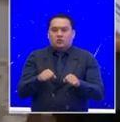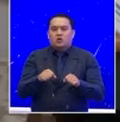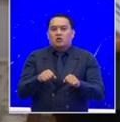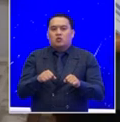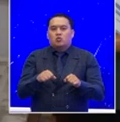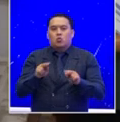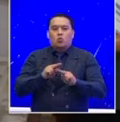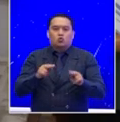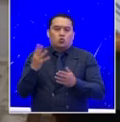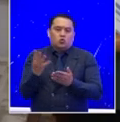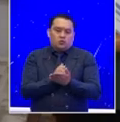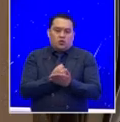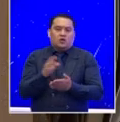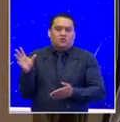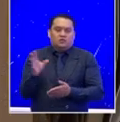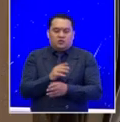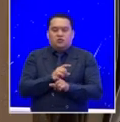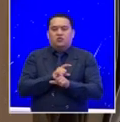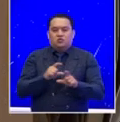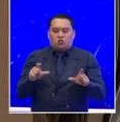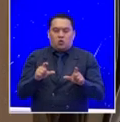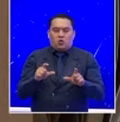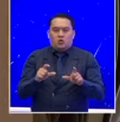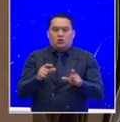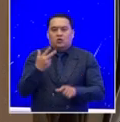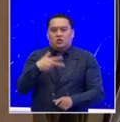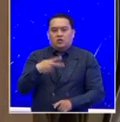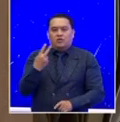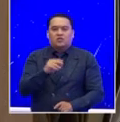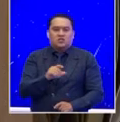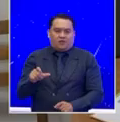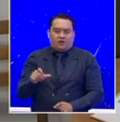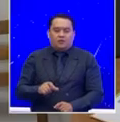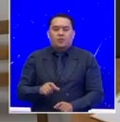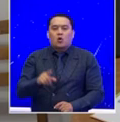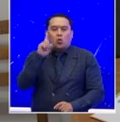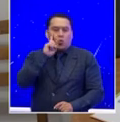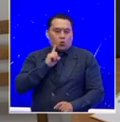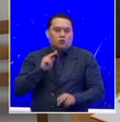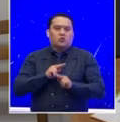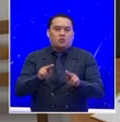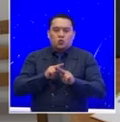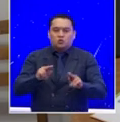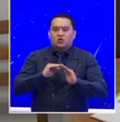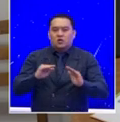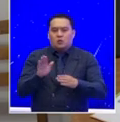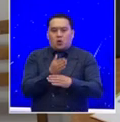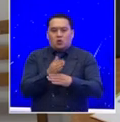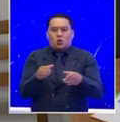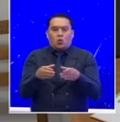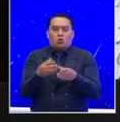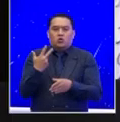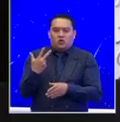день учитель успевает охватить всех своих подопечных, а их у нее 32 человека. Для удобства обучения детей поделили на группы по